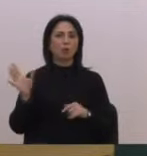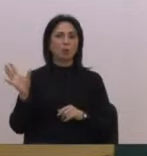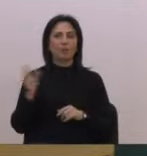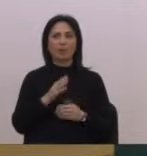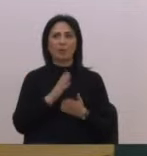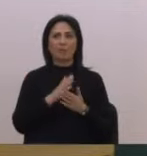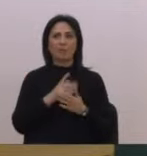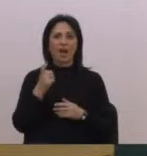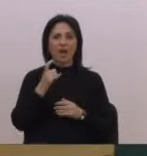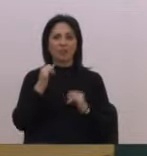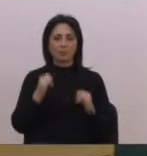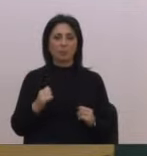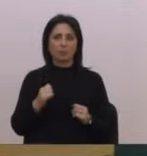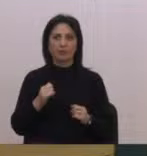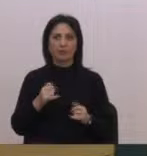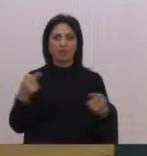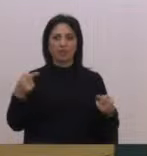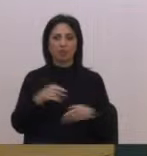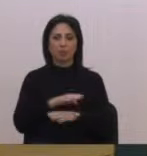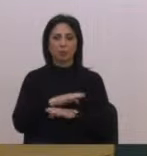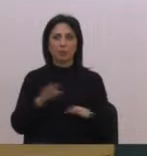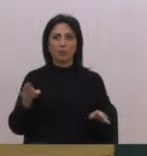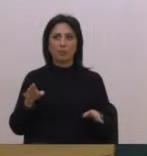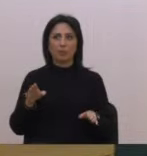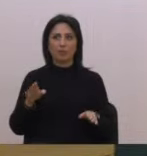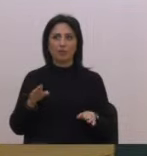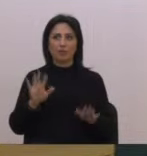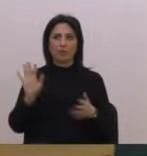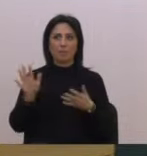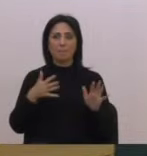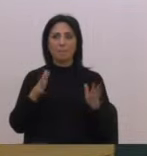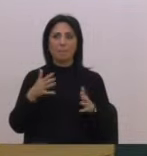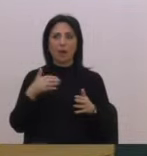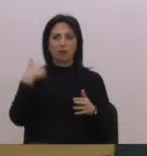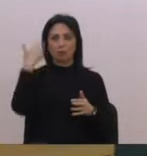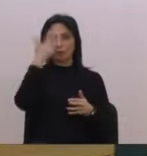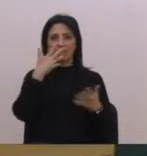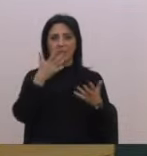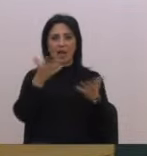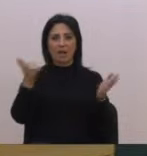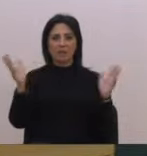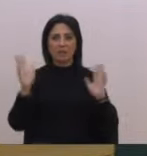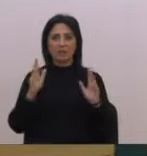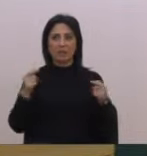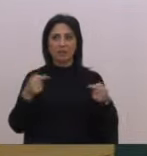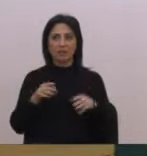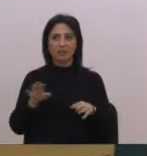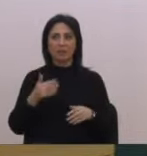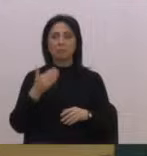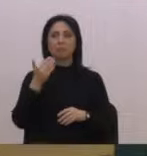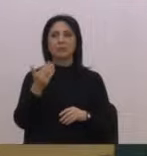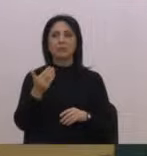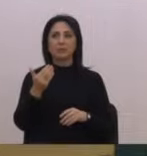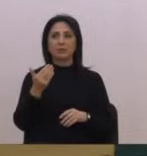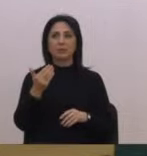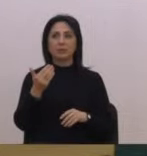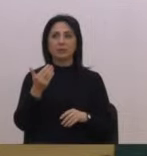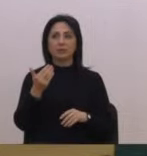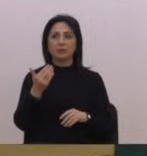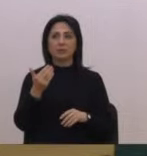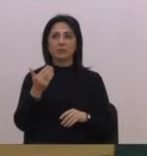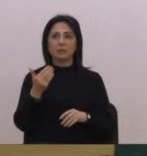არის უხარისხო, შეუსაბამო ბათუმის იერსახესთან, მის